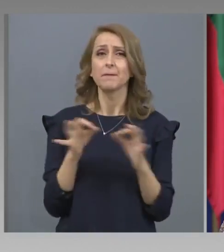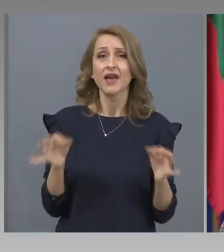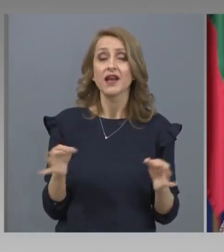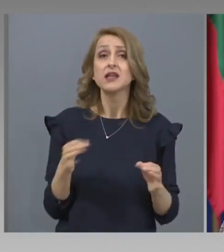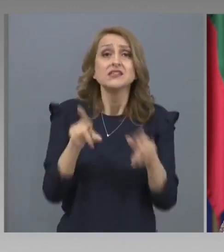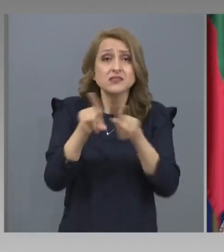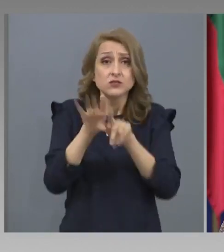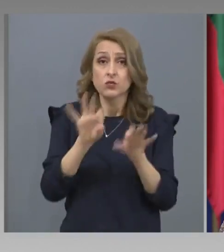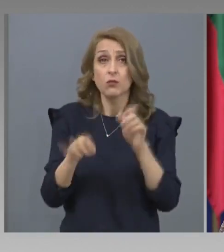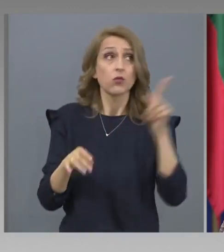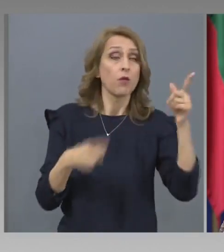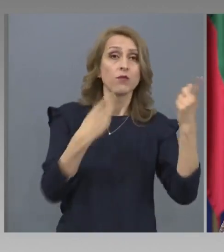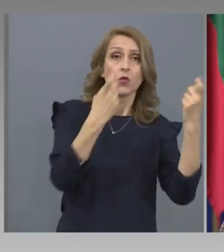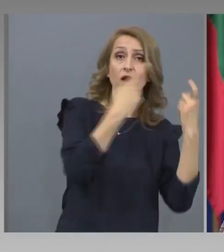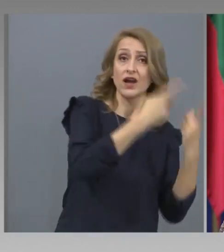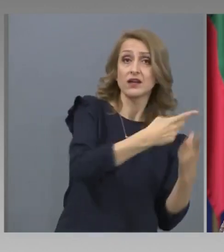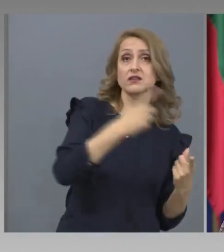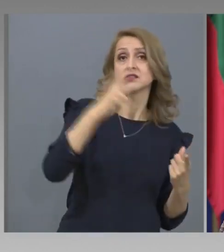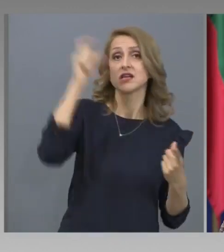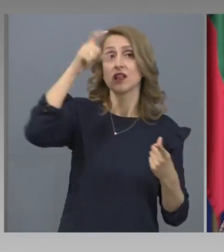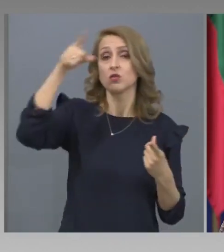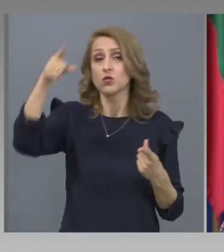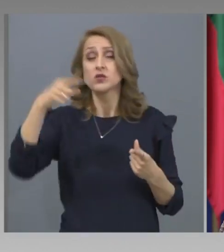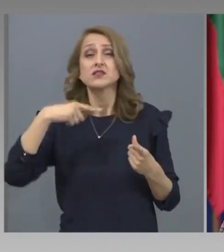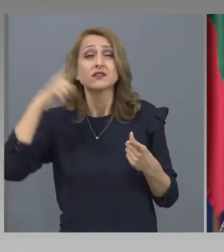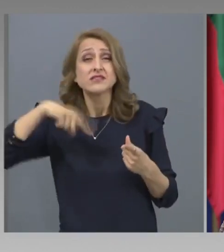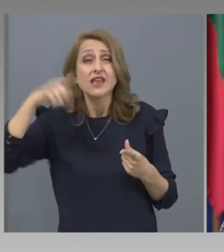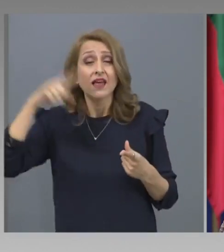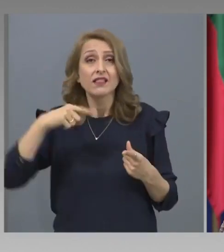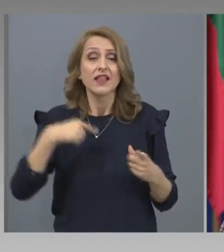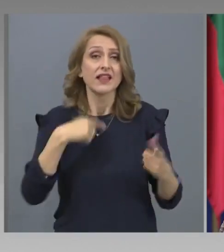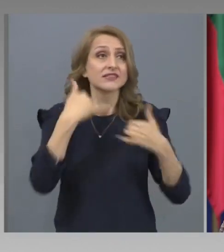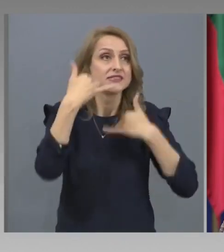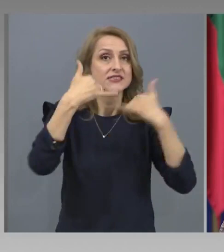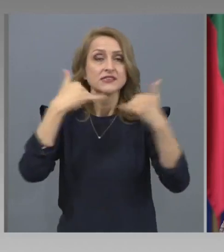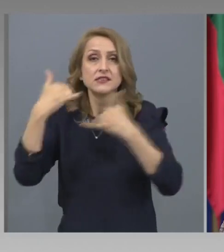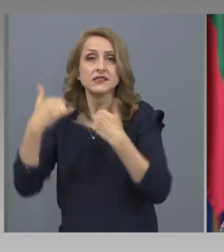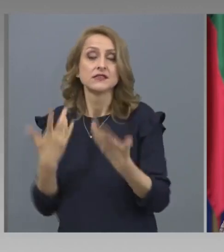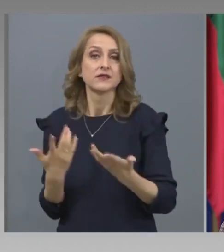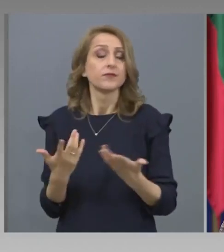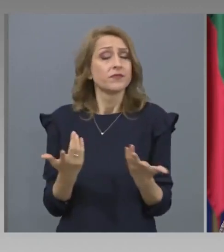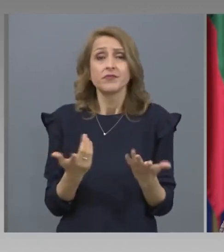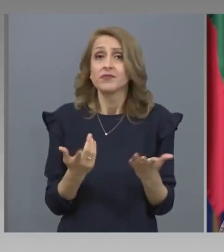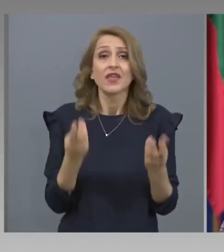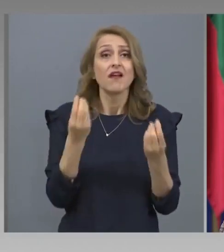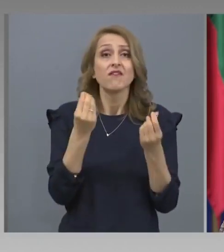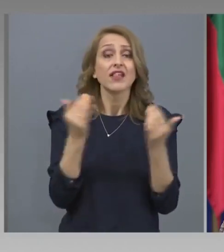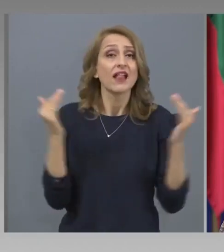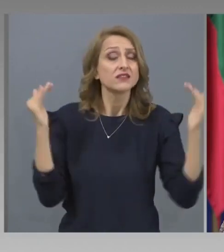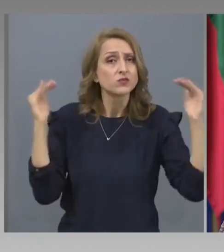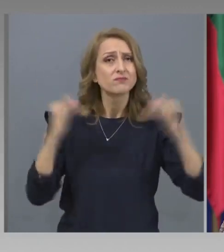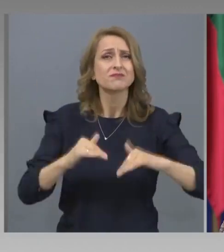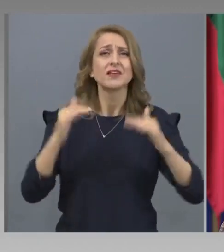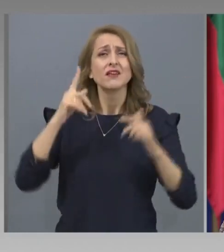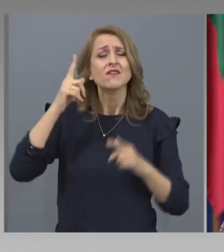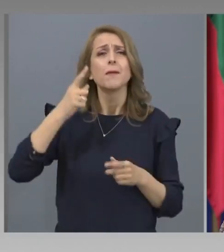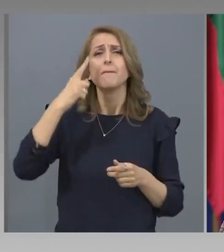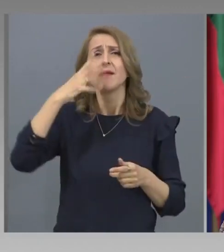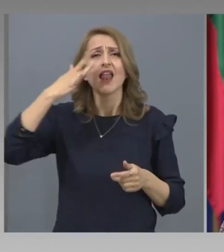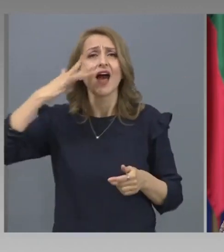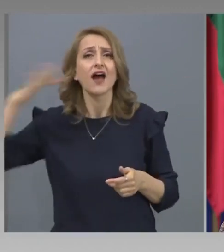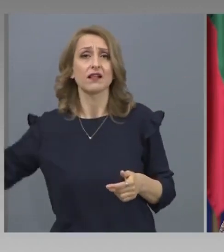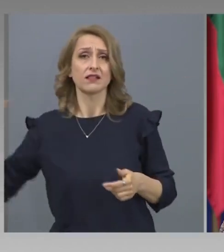говоря с колегите там. Всички това го мислиме. Системите ни, финансовите, буквално рухват. С милиарди се губи всеки